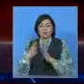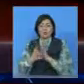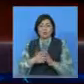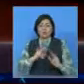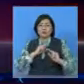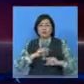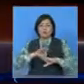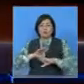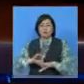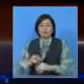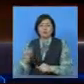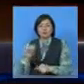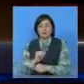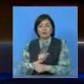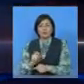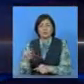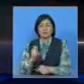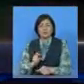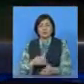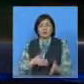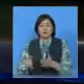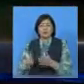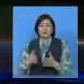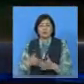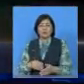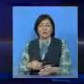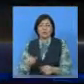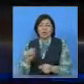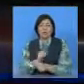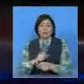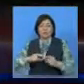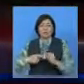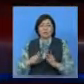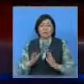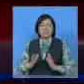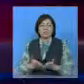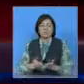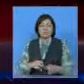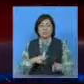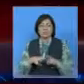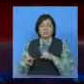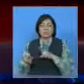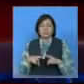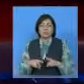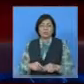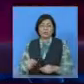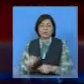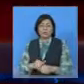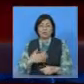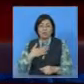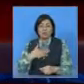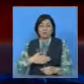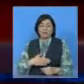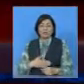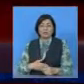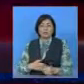жүргізілуде. Жүргізушілерге жолға шығар алдында автомобильдердің техникалық жағдайын мұқият тексеріп, рульге байсалды және